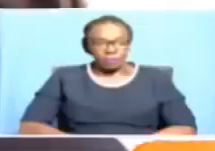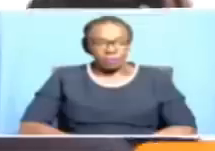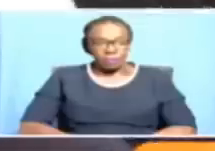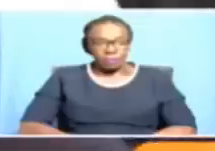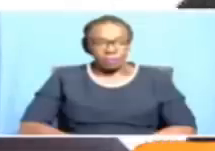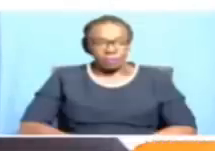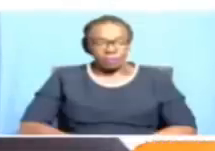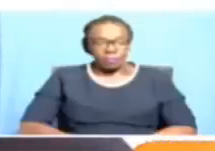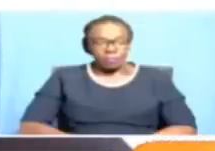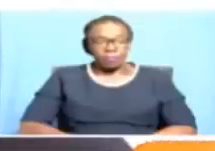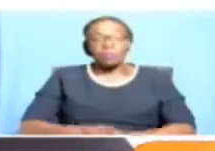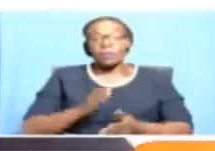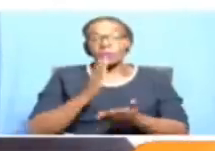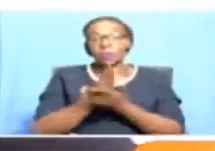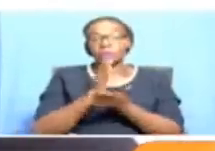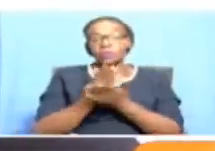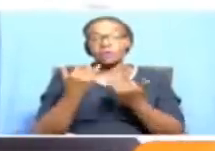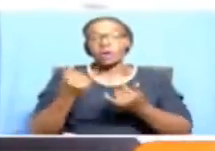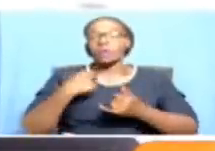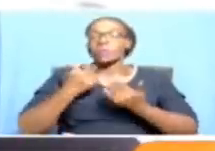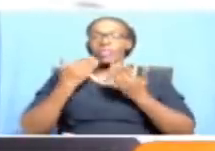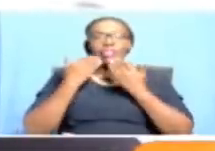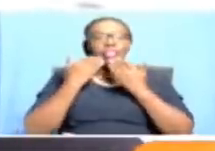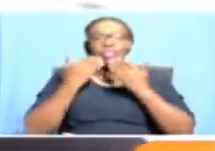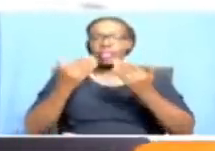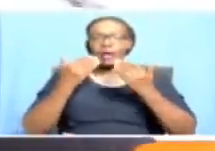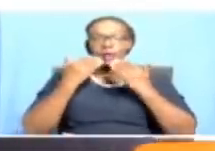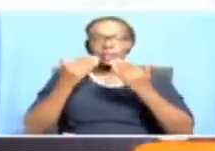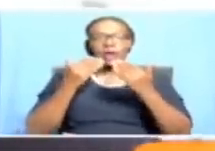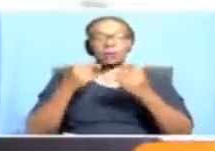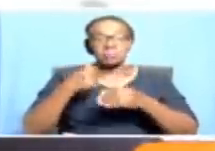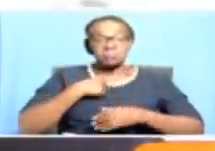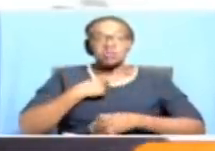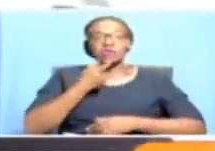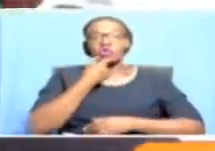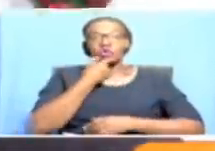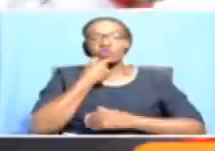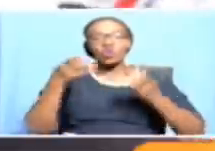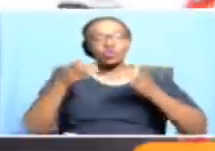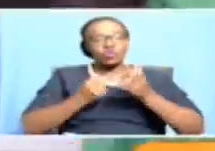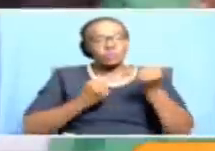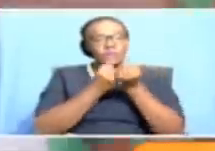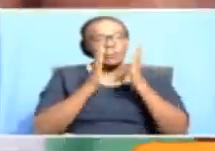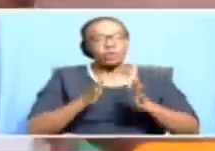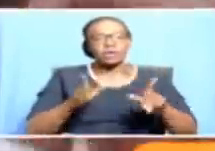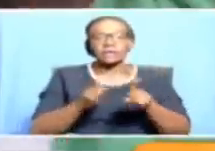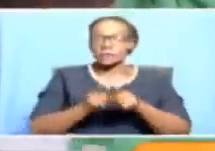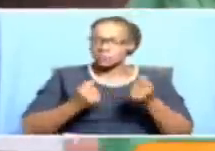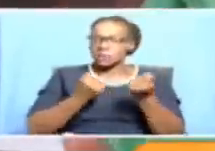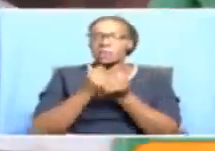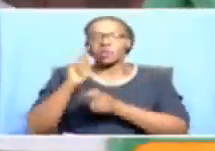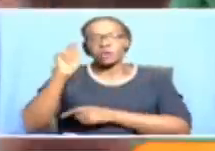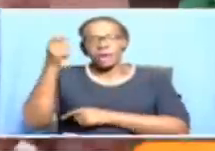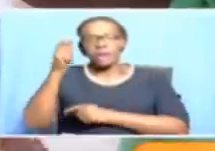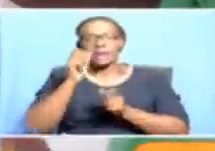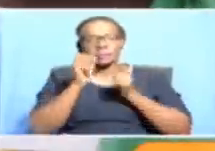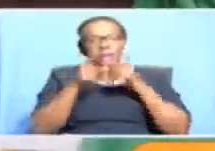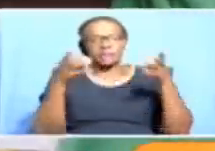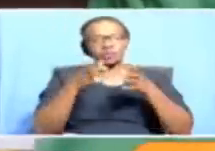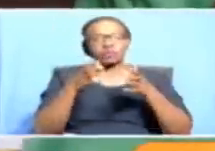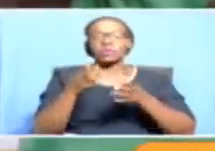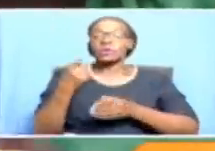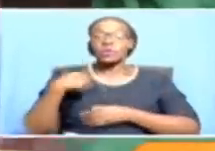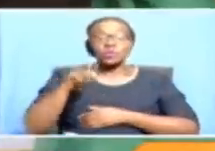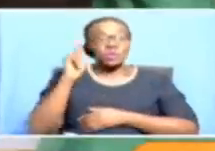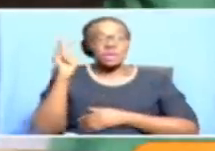Toko yenye tumepata kwa sasa, nashukuru sana. Mimi kama Kogalo damu na Harambee Stars ndani ya nyumba. Hapa Kenya kwetu, hakuna